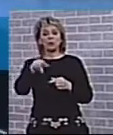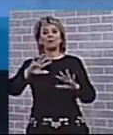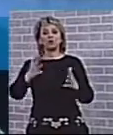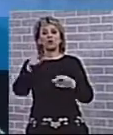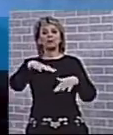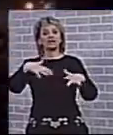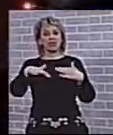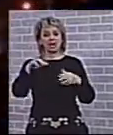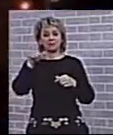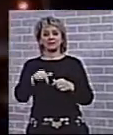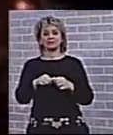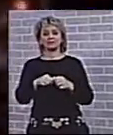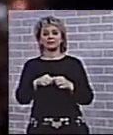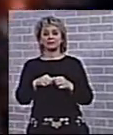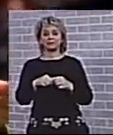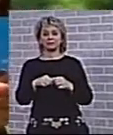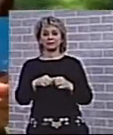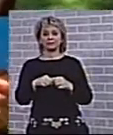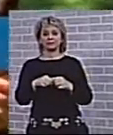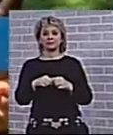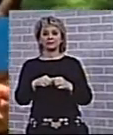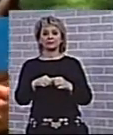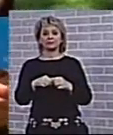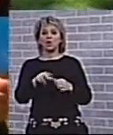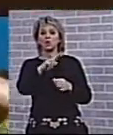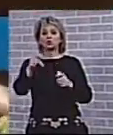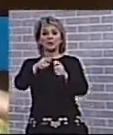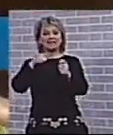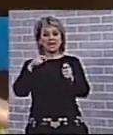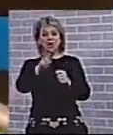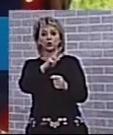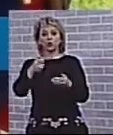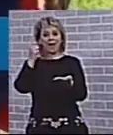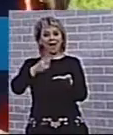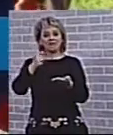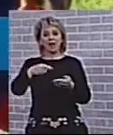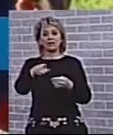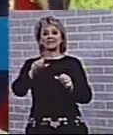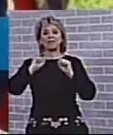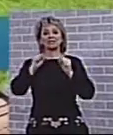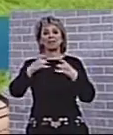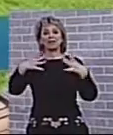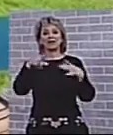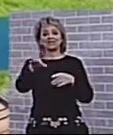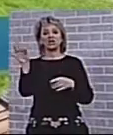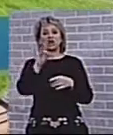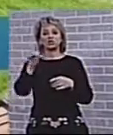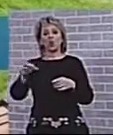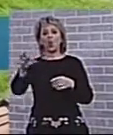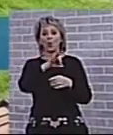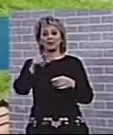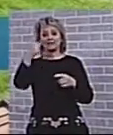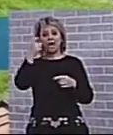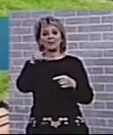потом подрасслабились. Кто стрелял, кто ковал. На спортивном празднике Ростовская